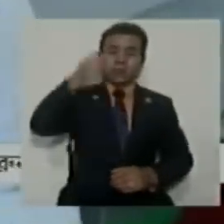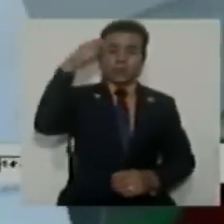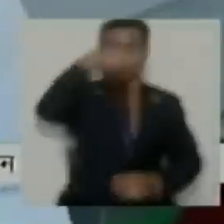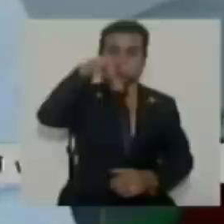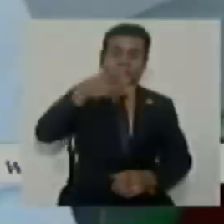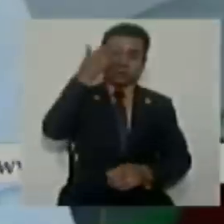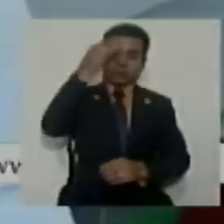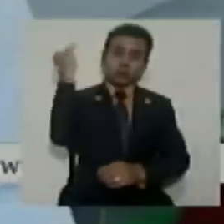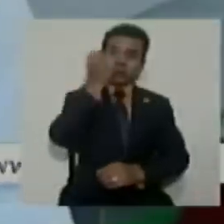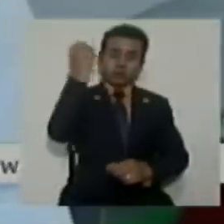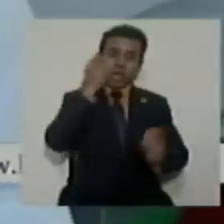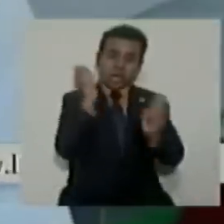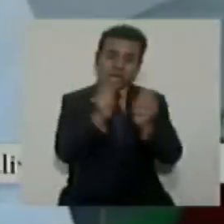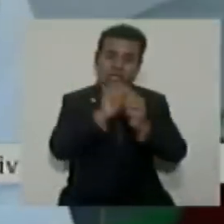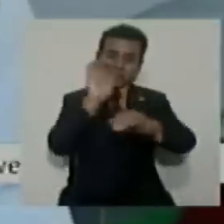আমাদের ডাক্তার, নার্স ও